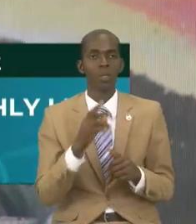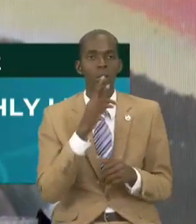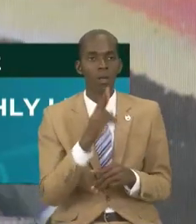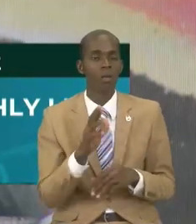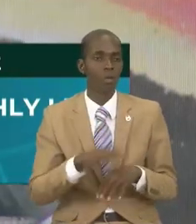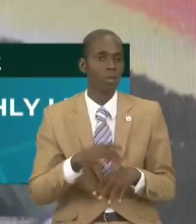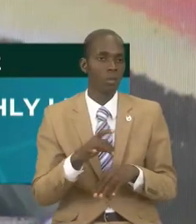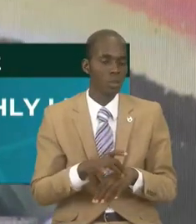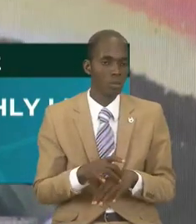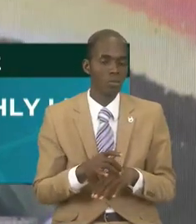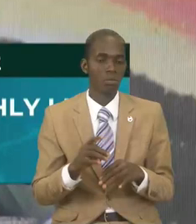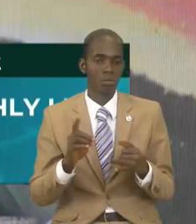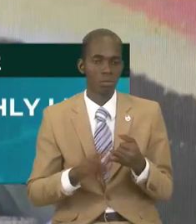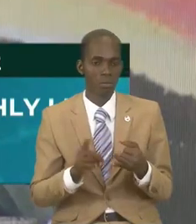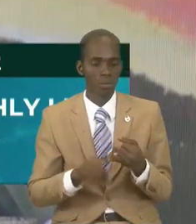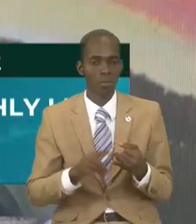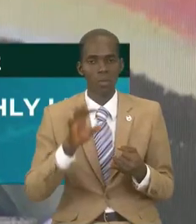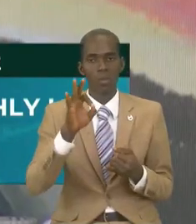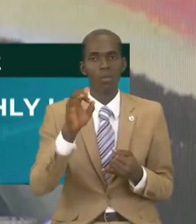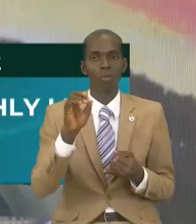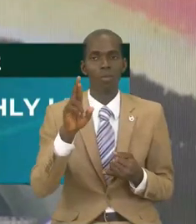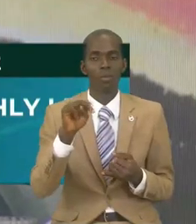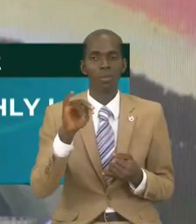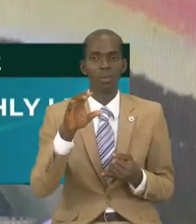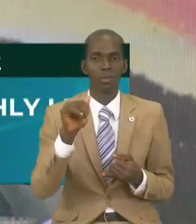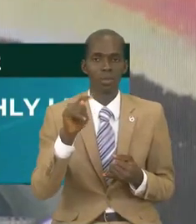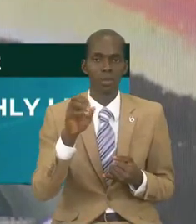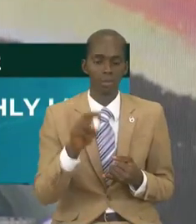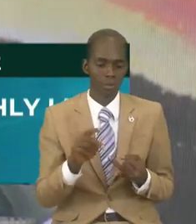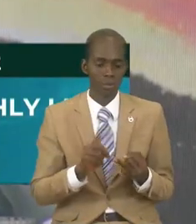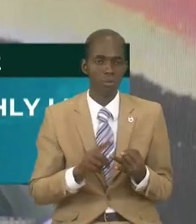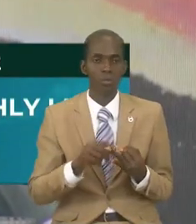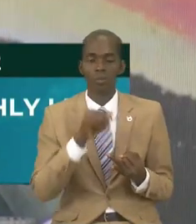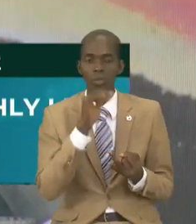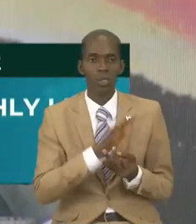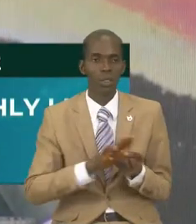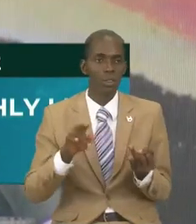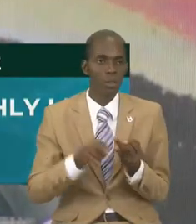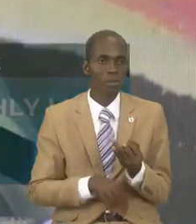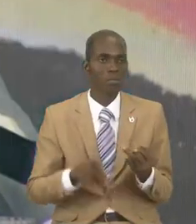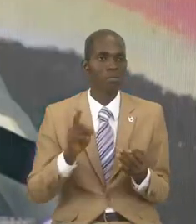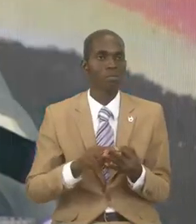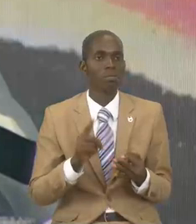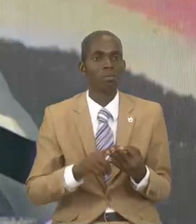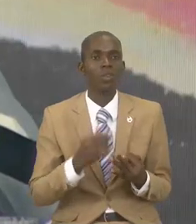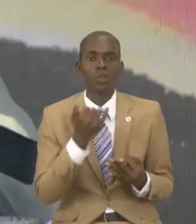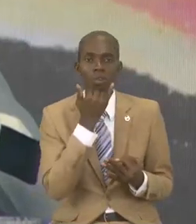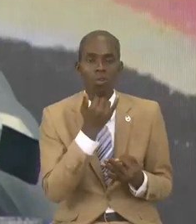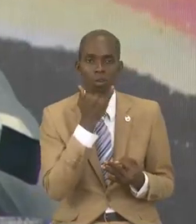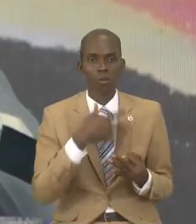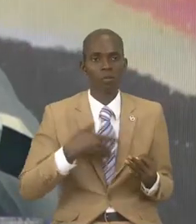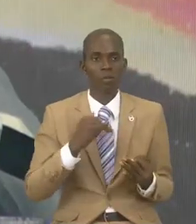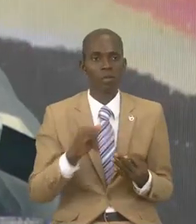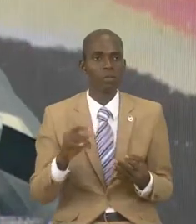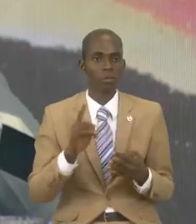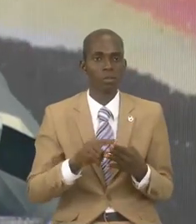Faites donc mourir les membres qui sont sur la terre, l'impudicité, l'impureté, les passions, les mauvais désirs et